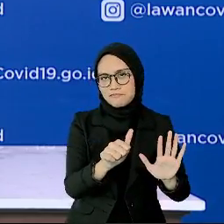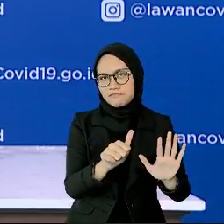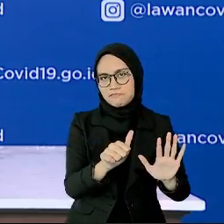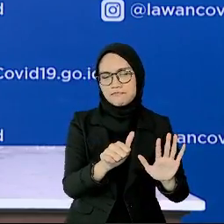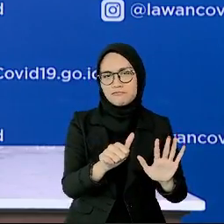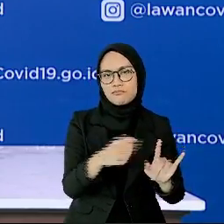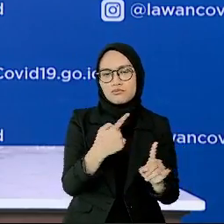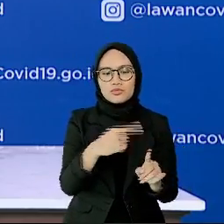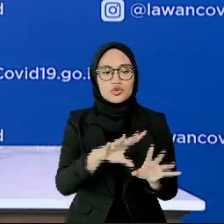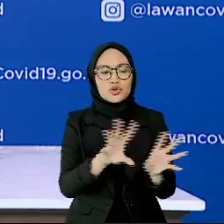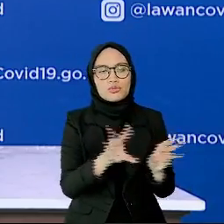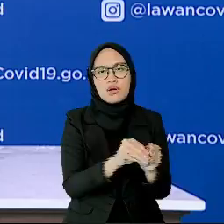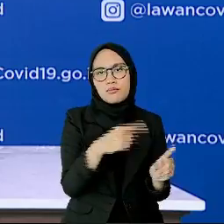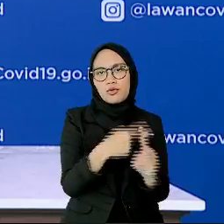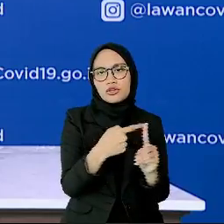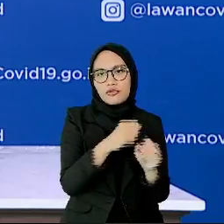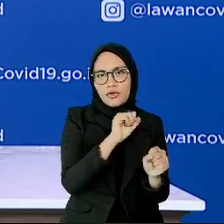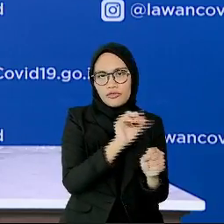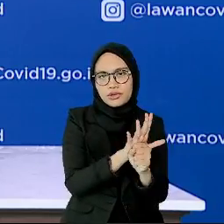minggu,